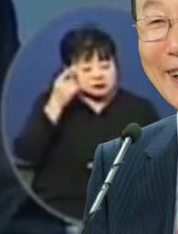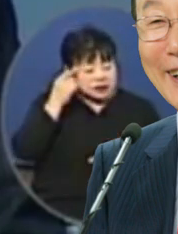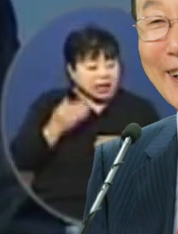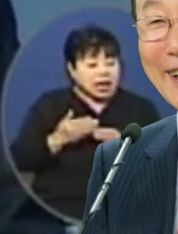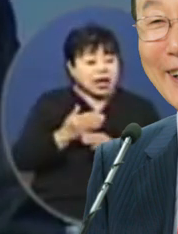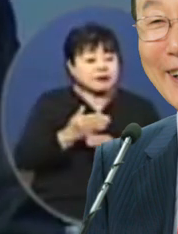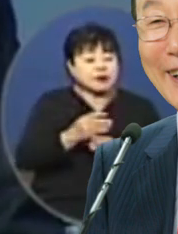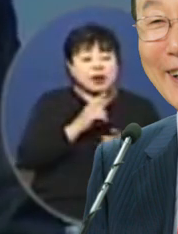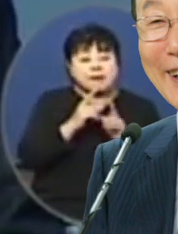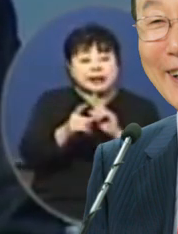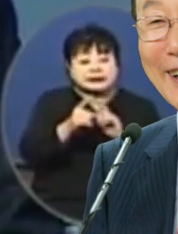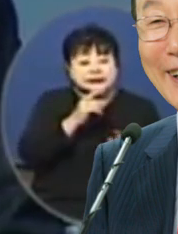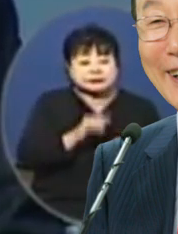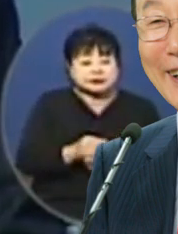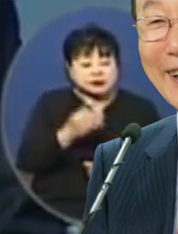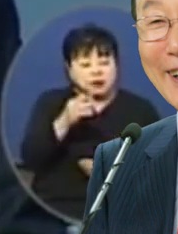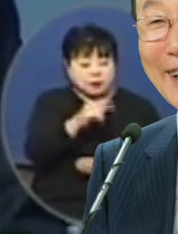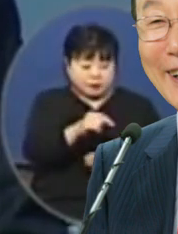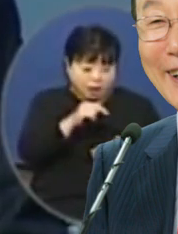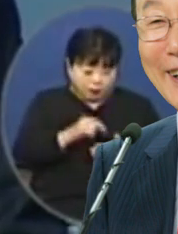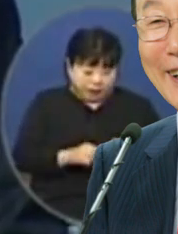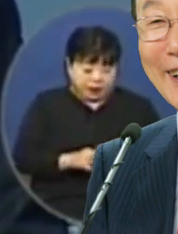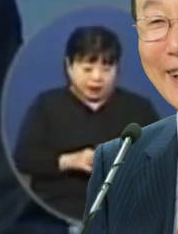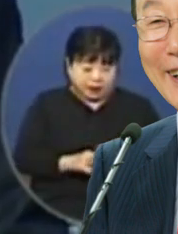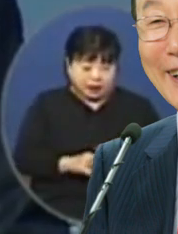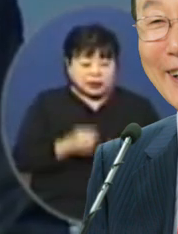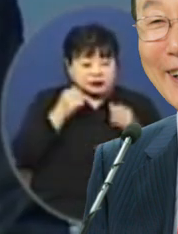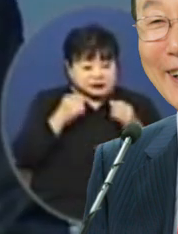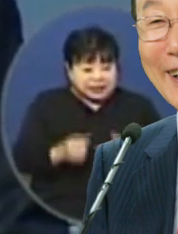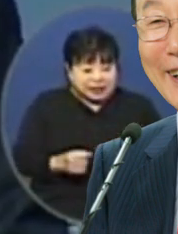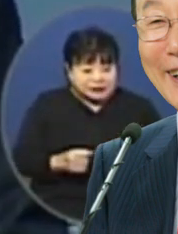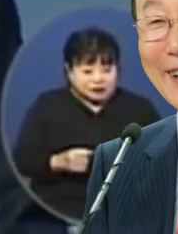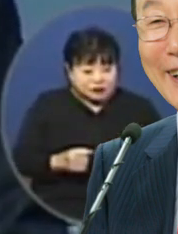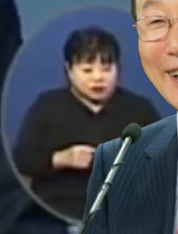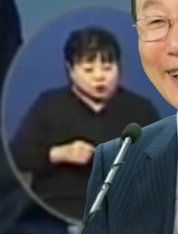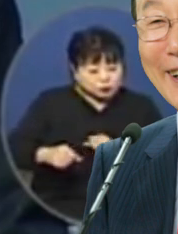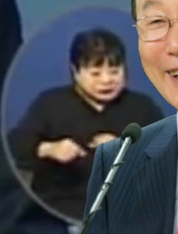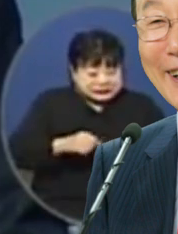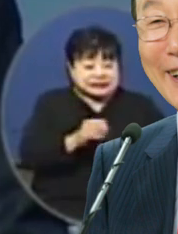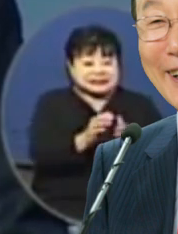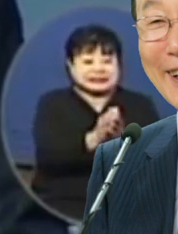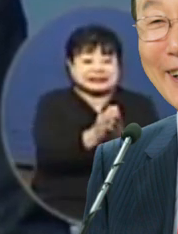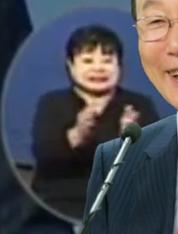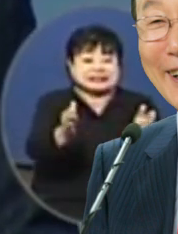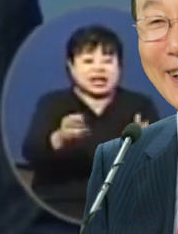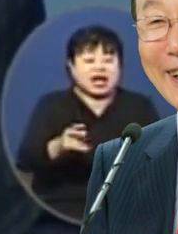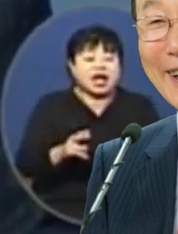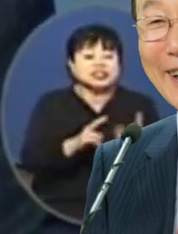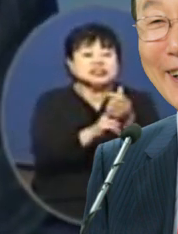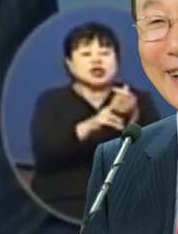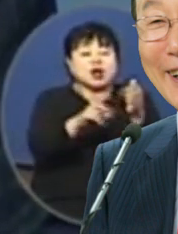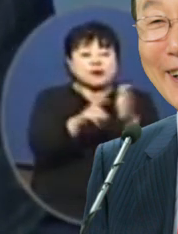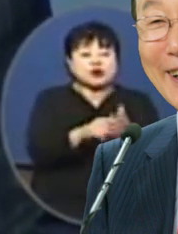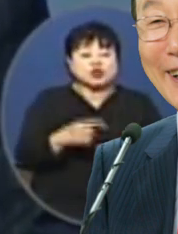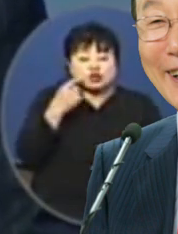상상하면 그 말씀이 여러분 마음속에 살아서 움직이기 시작하는 것을 기적을 믿고